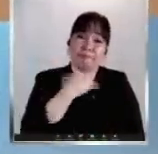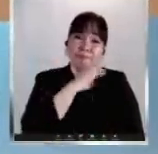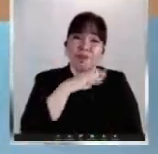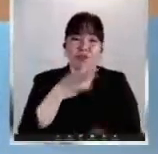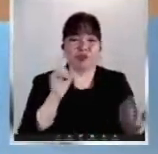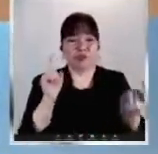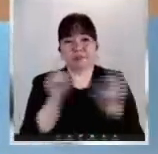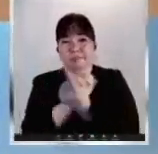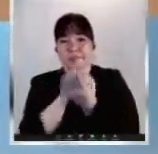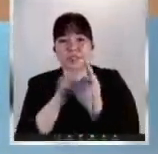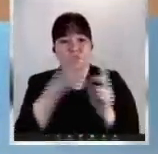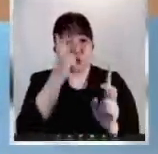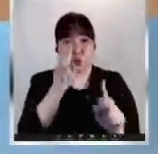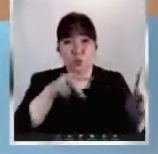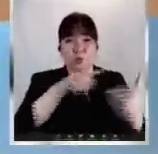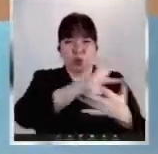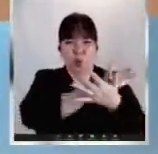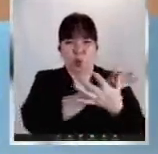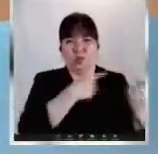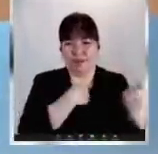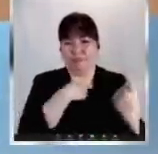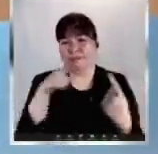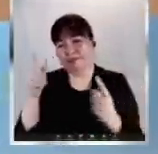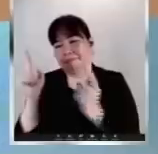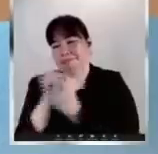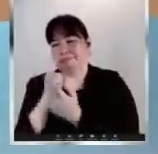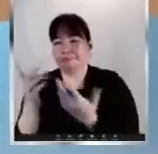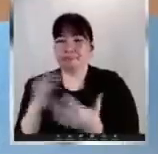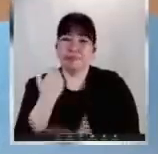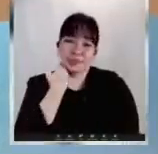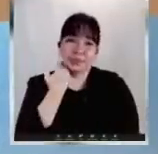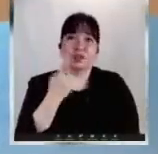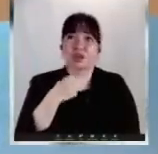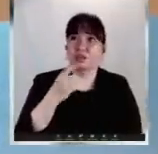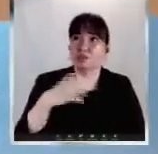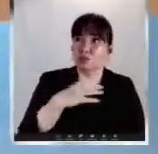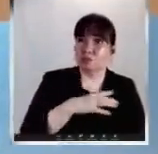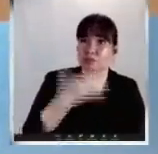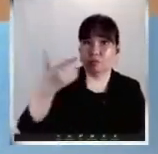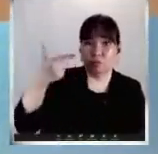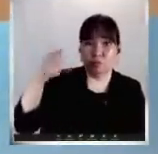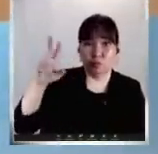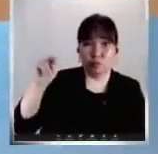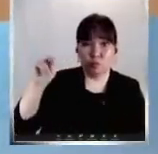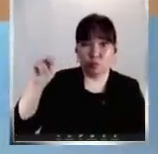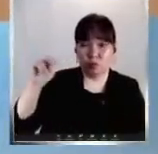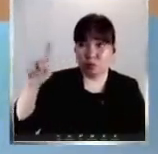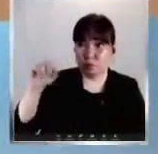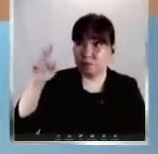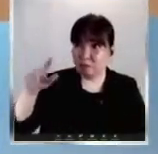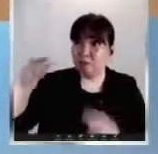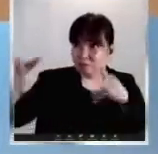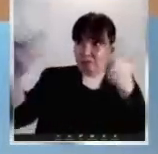2 taong nagpositibo sa COVID. Tanong ni COMELEC Commissioner Rowena Guanzon, hindi na ba pwedeng magpakita man lang sana ito kahit sa video?